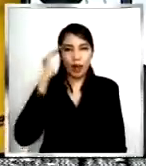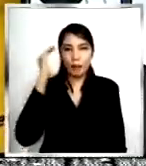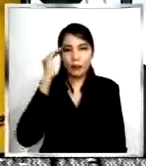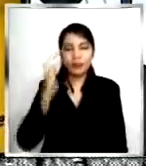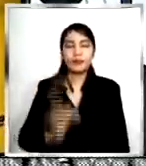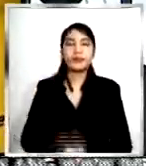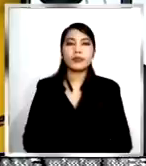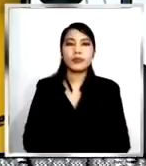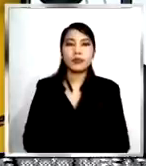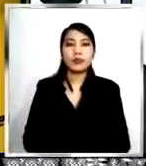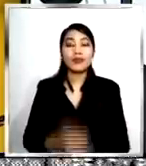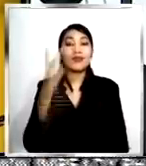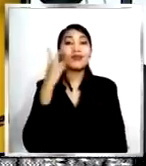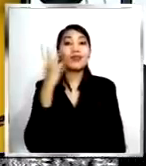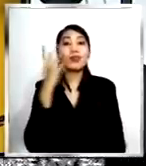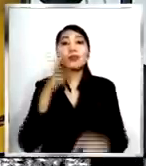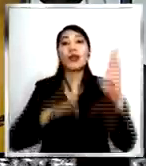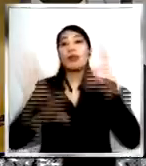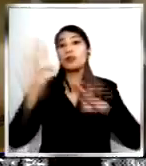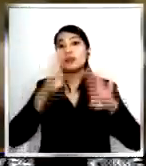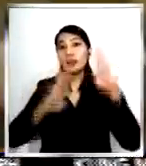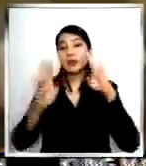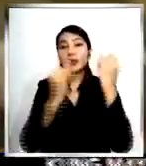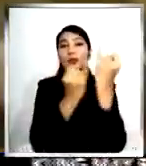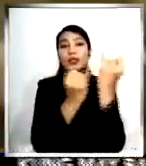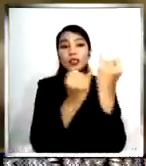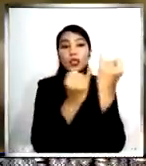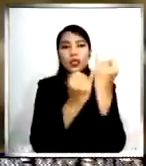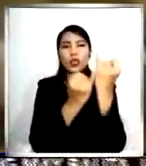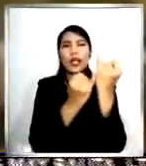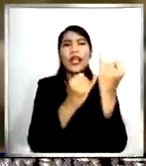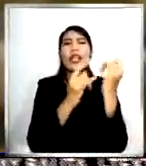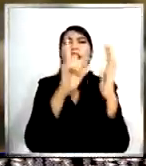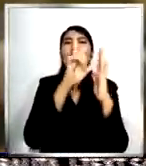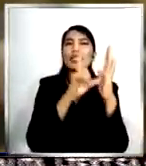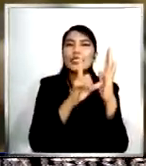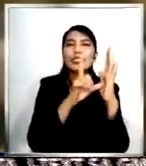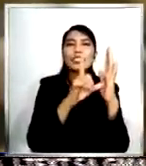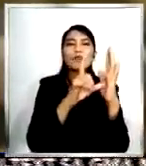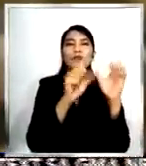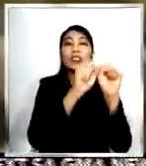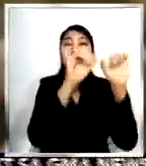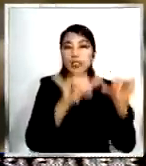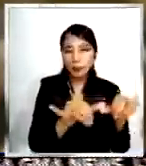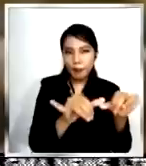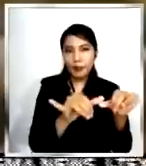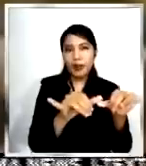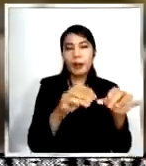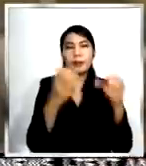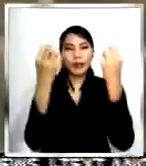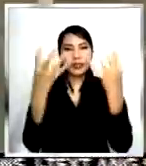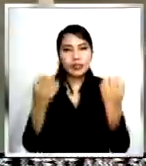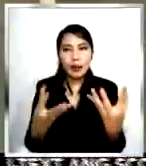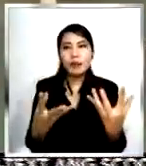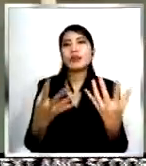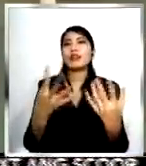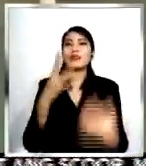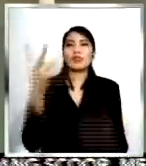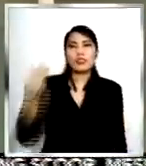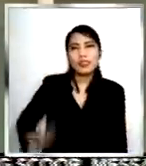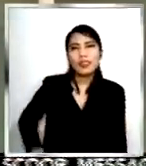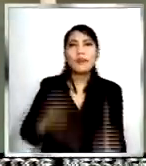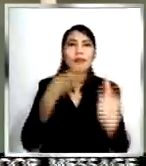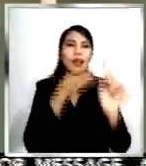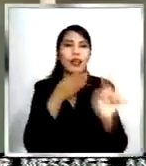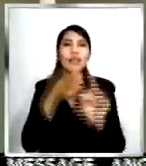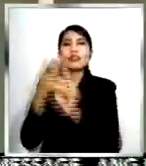sa PhilHealth ang legal sector mismo nito. Talamak din daw ang mga fake claims, upcasing, bribery at favoritism ng PhilHealth sa ilang mga